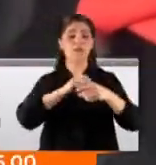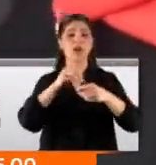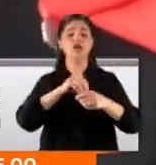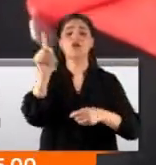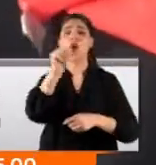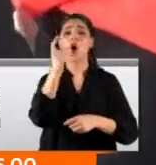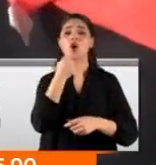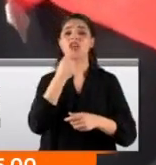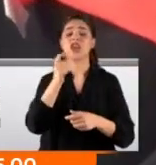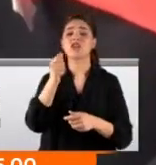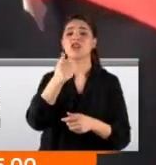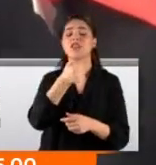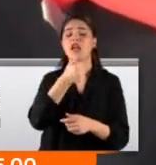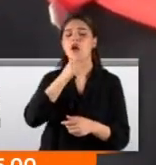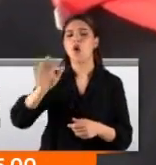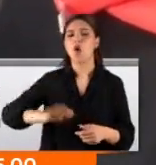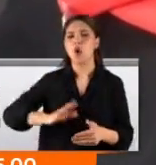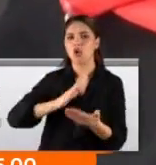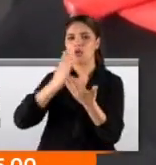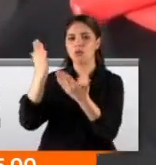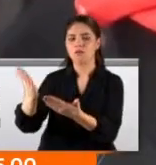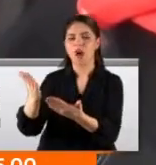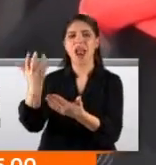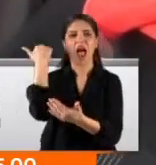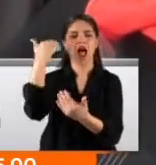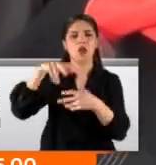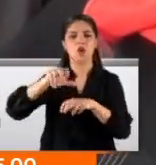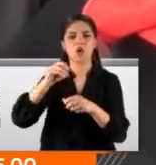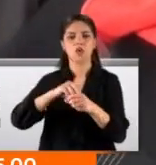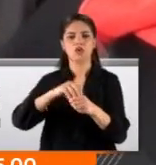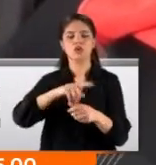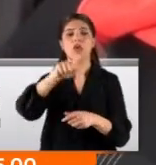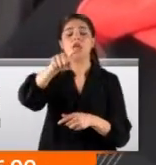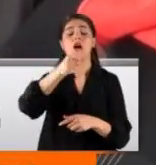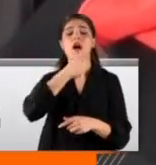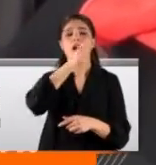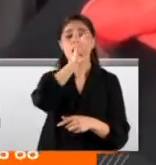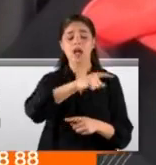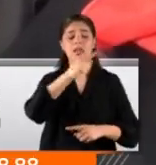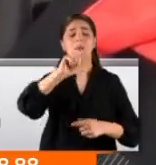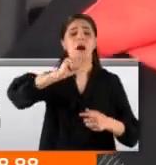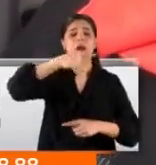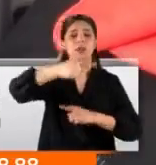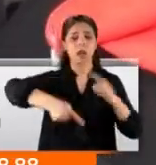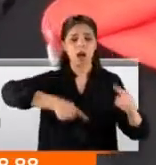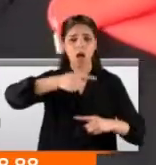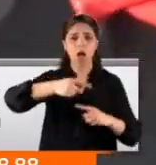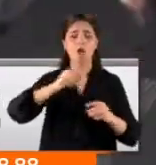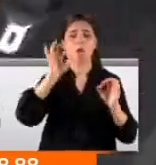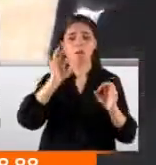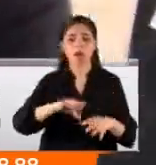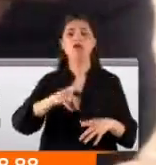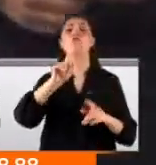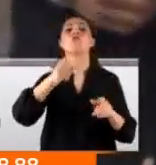yaşındaki Denizhan arka koltukta bekliyordu. Hemen arabanın içinde anahtarı aramaya başladı. Bulamayınca hızlıca olay yerinden